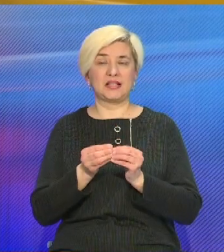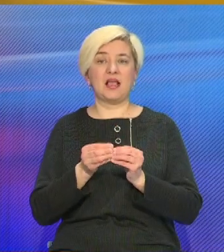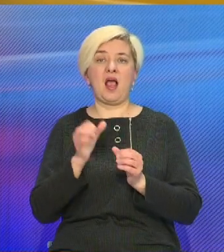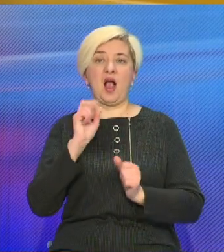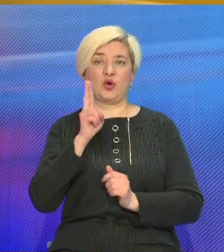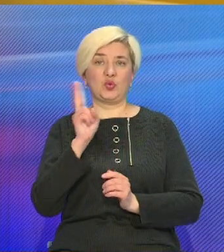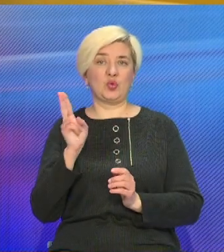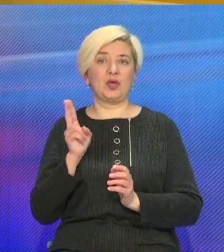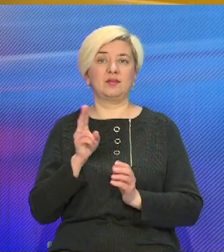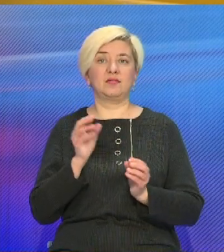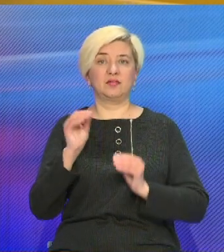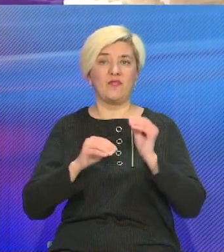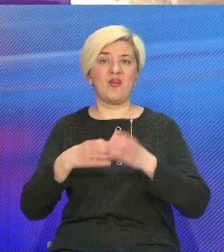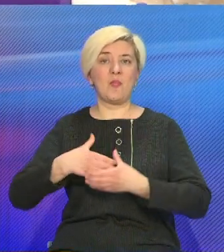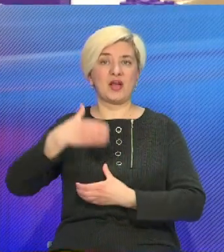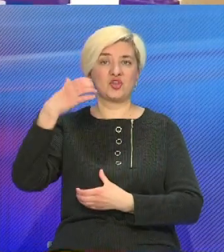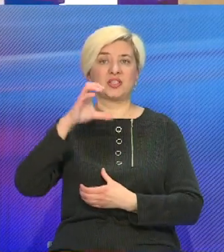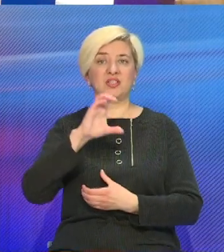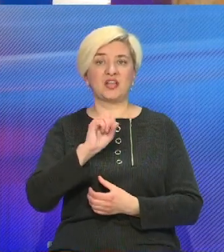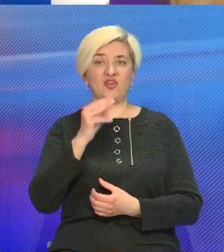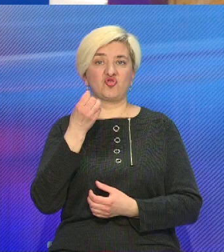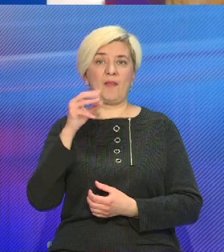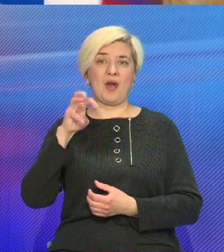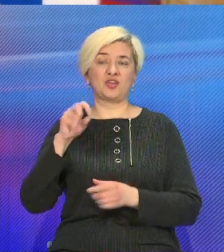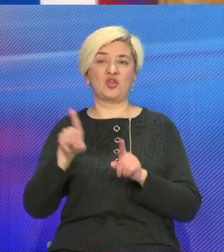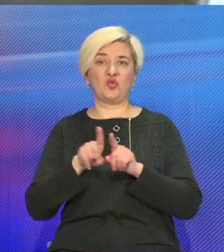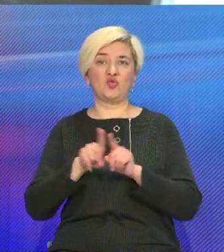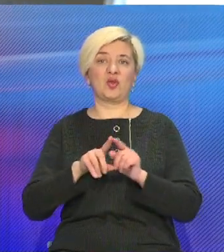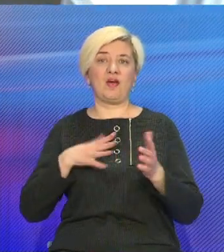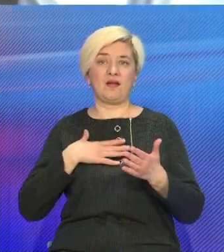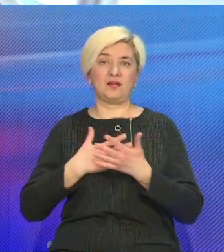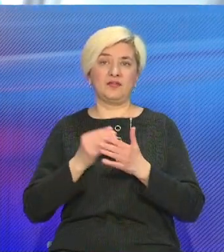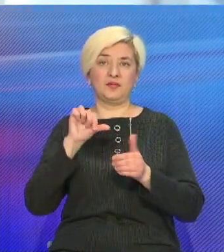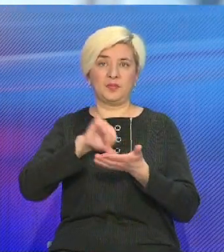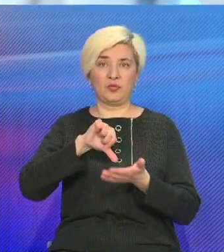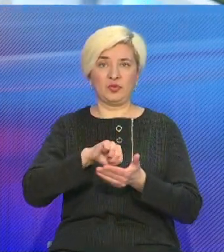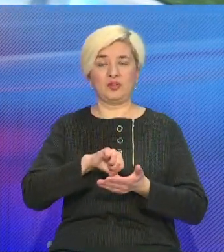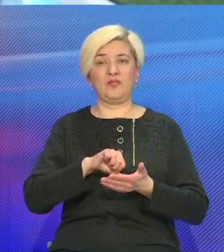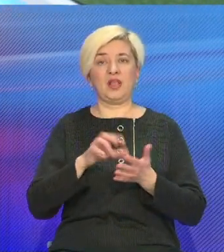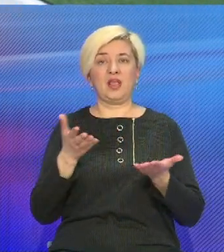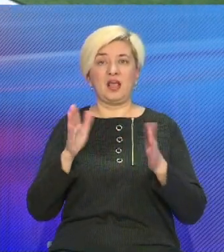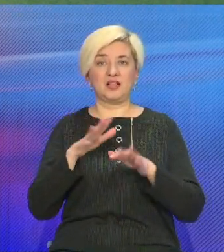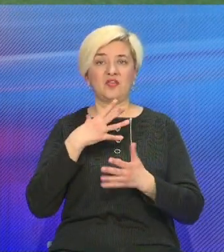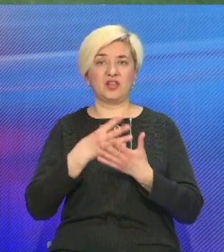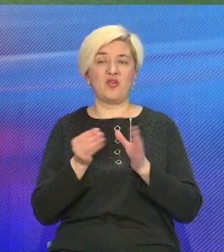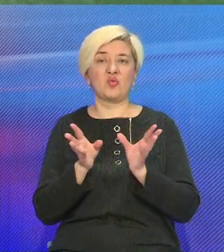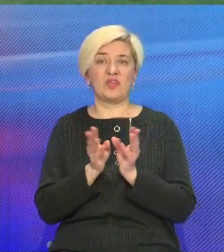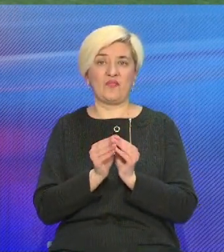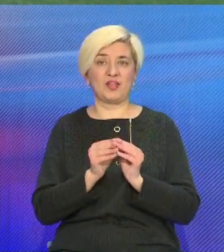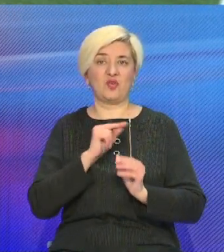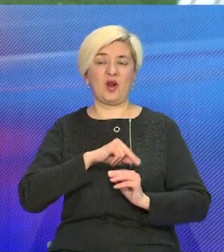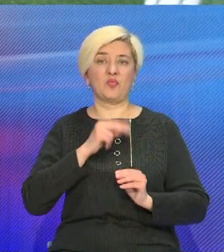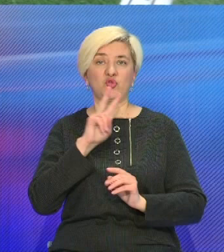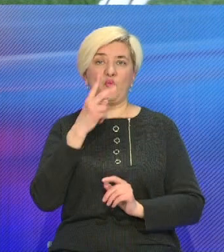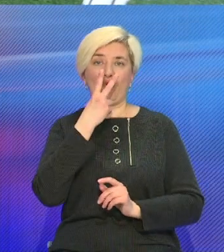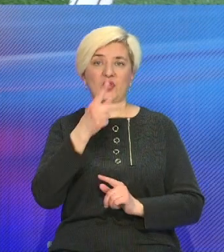этой башни. Саша и Маша тоже внесли вклад в общее дело, а еще оставили на выставке свою совместную работу, чтобы ее увидели и оценили